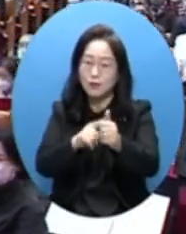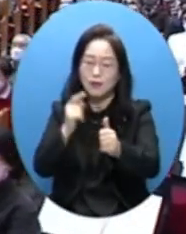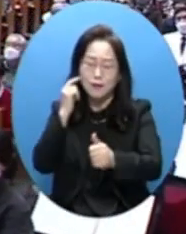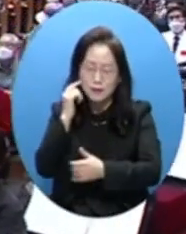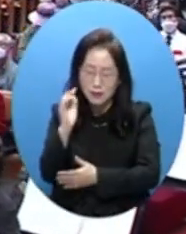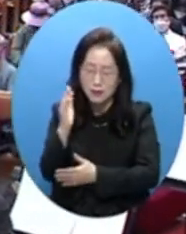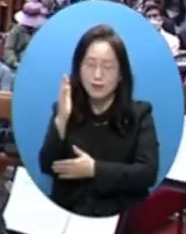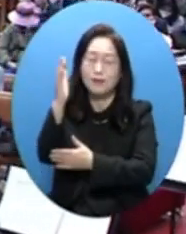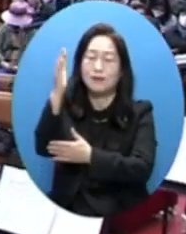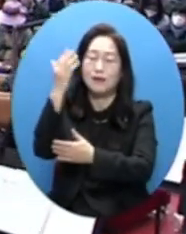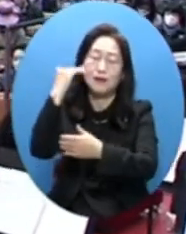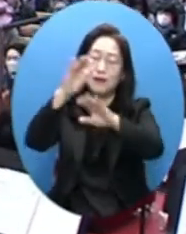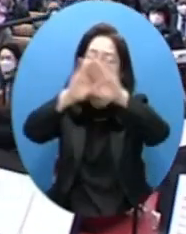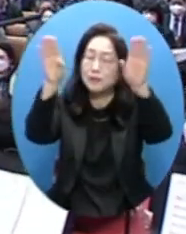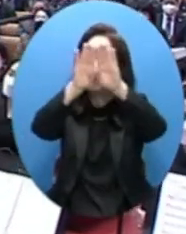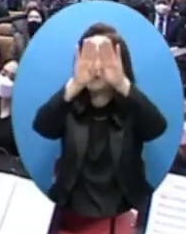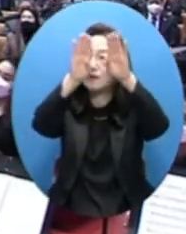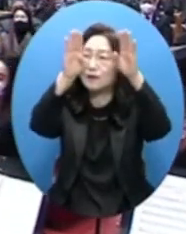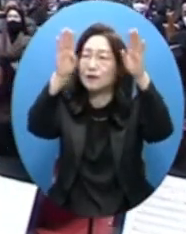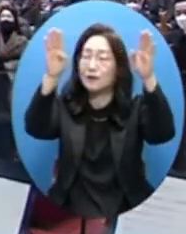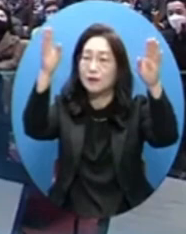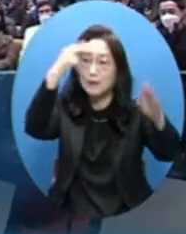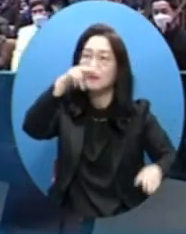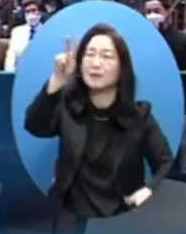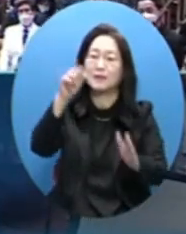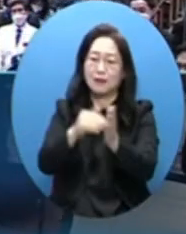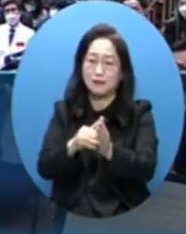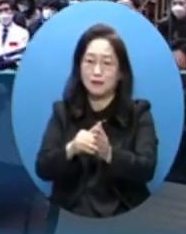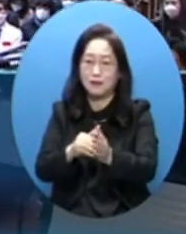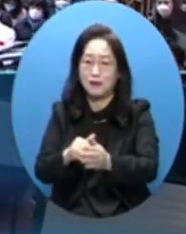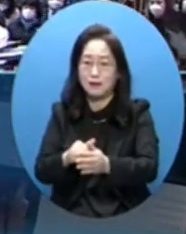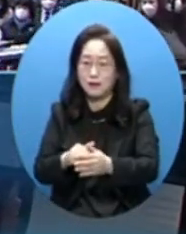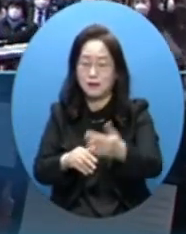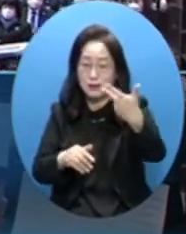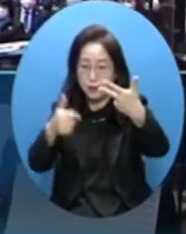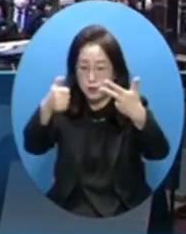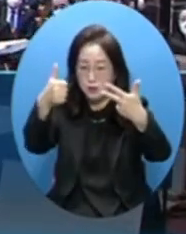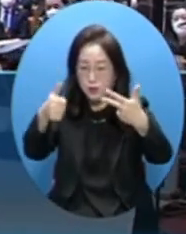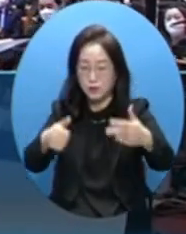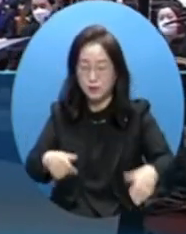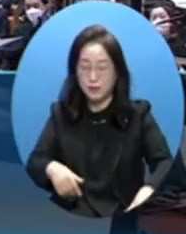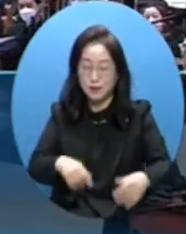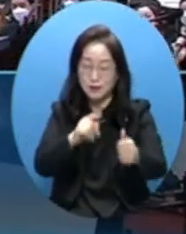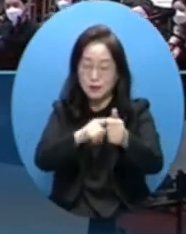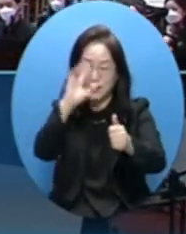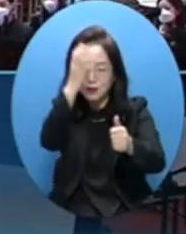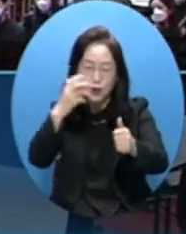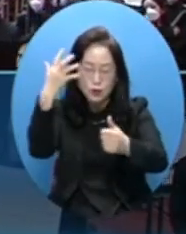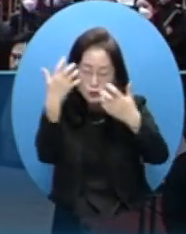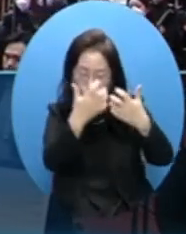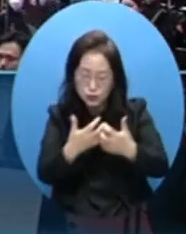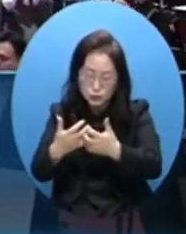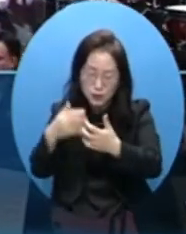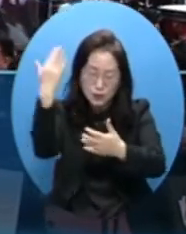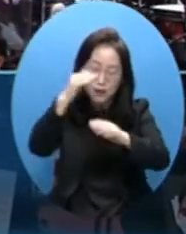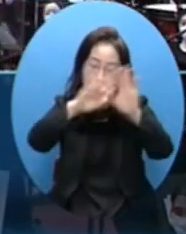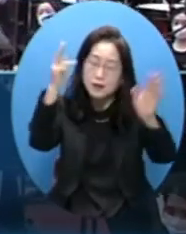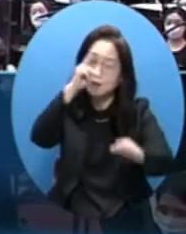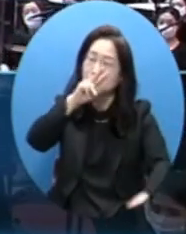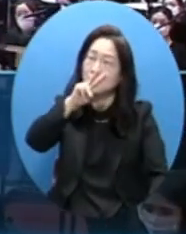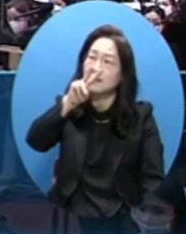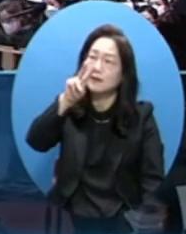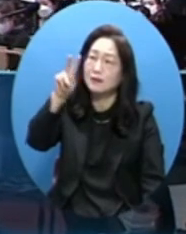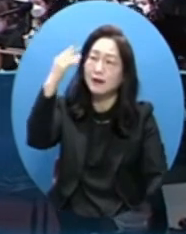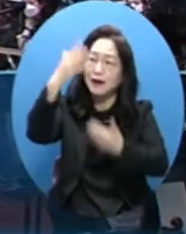가운데 하늘이 열리는 것을 보았습니다. 사도행전 7장 55절 51절입니다. 스데반이 성령 충만하여 하늘 우러러 주목하여